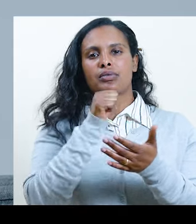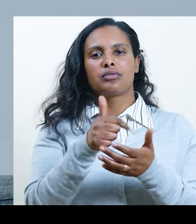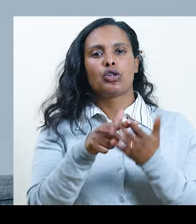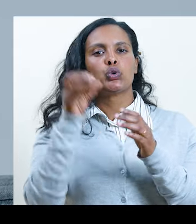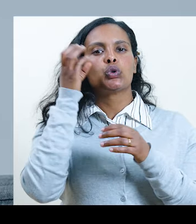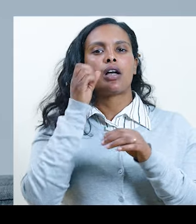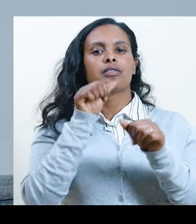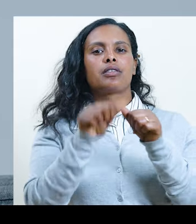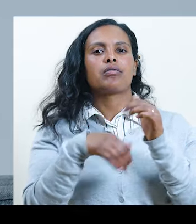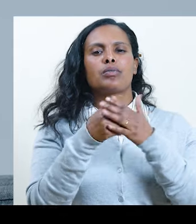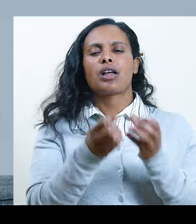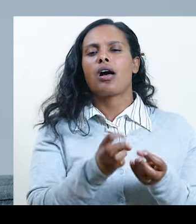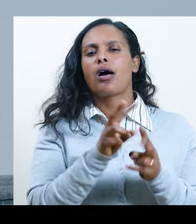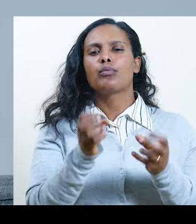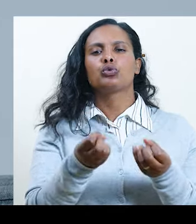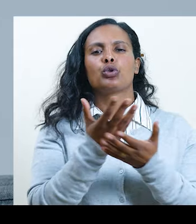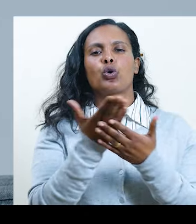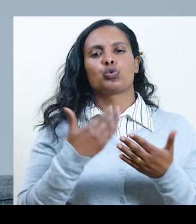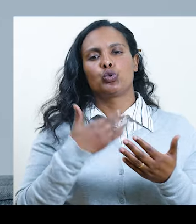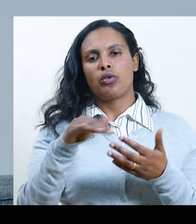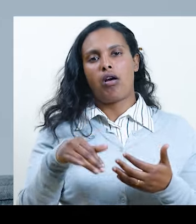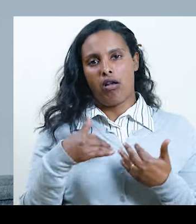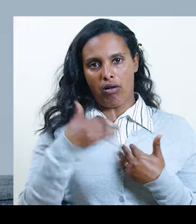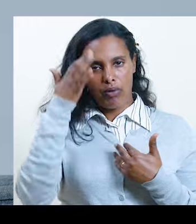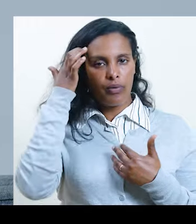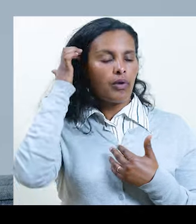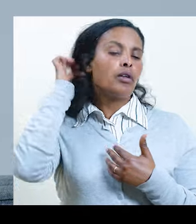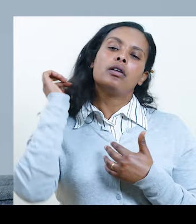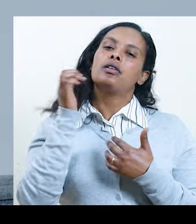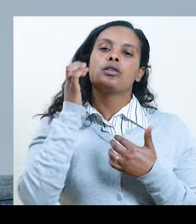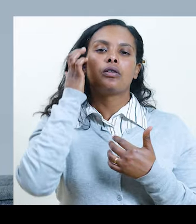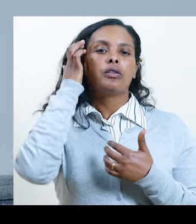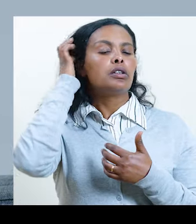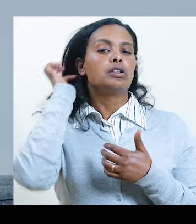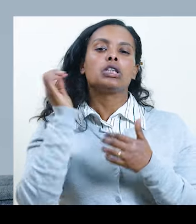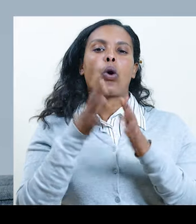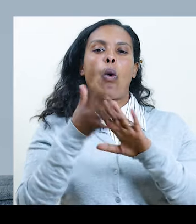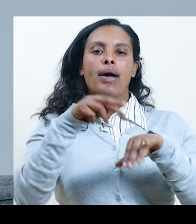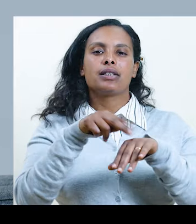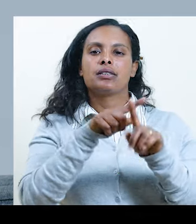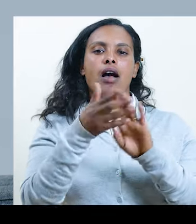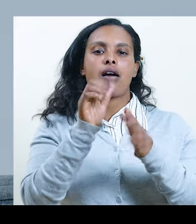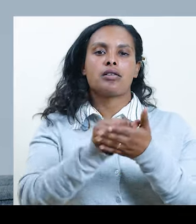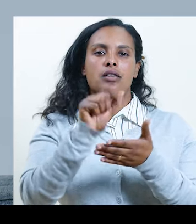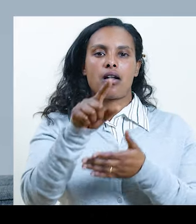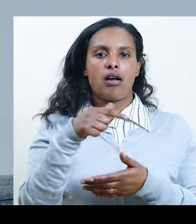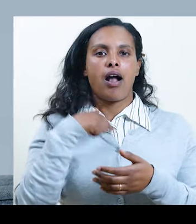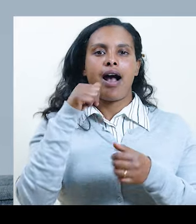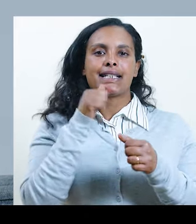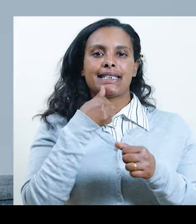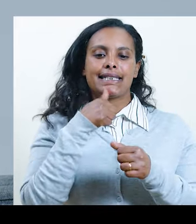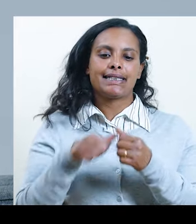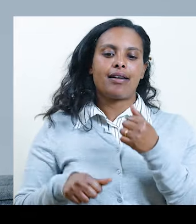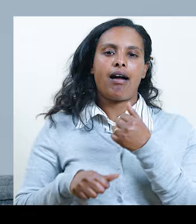ከጾታ ጥቃት ጋር በተያያዘ በጣም ብዙ የሚቀረን ነገሮች አሉና ከተቋማትን እንዳደራም ማለት እፈልጋለሁ። በተለይ ከአሲድ